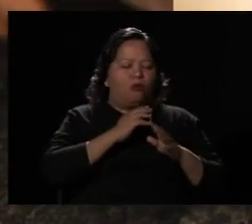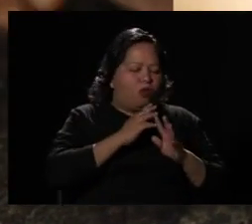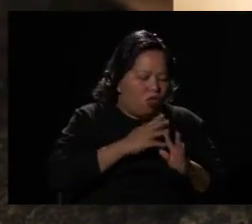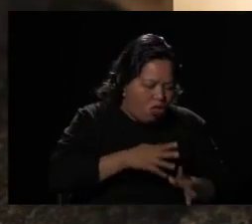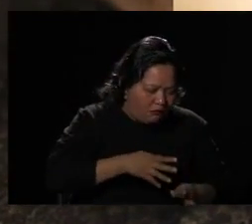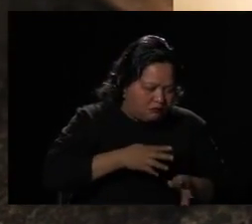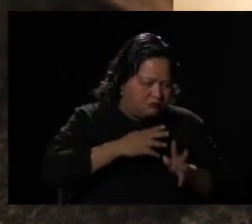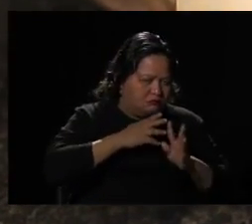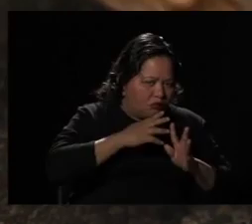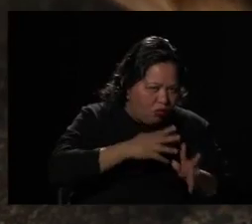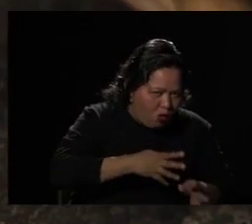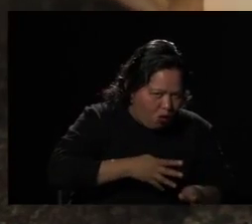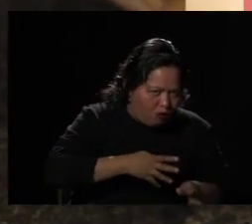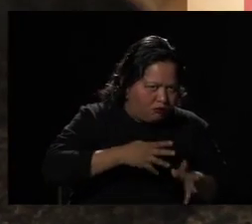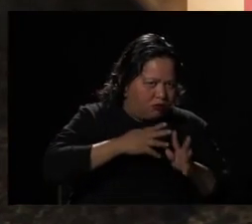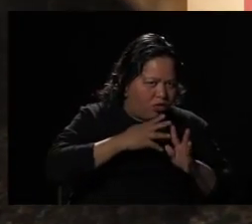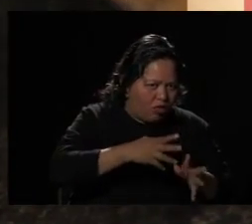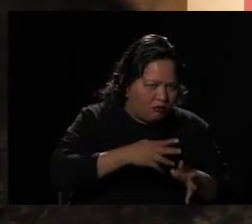tinatak